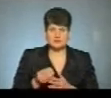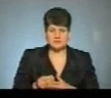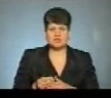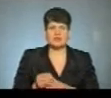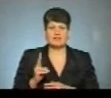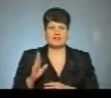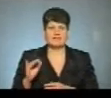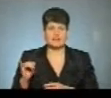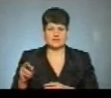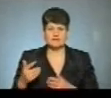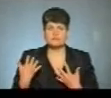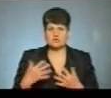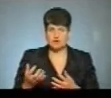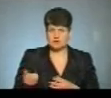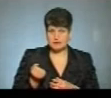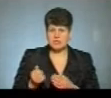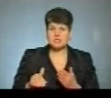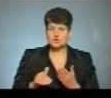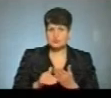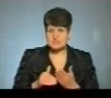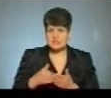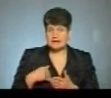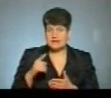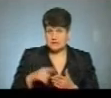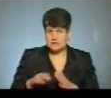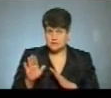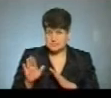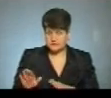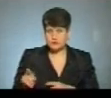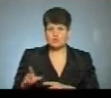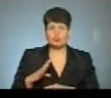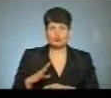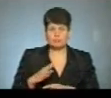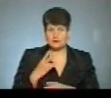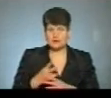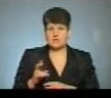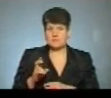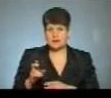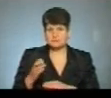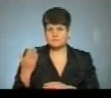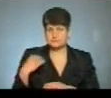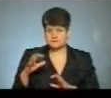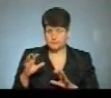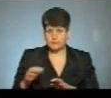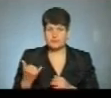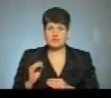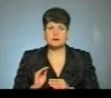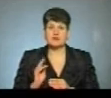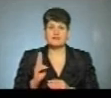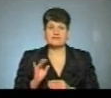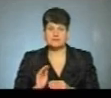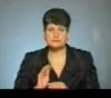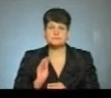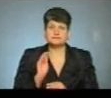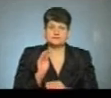квітні. Тобто ви вже отримали розмір субсидії, я надіюся, той, що був передбачений в березні попереднім законодавством, а зараз в квітні буде